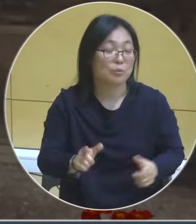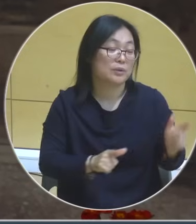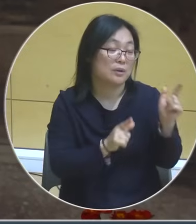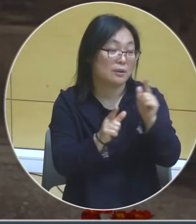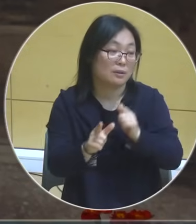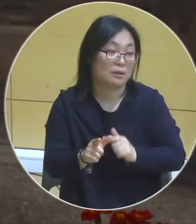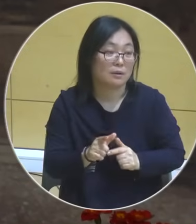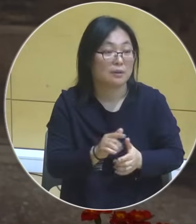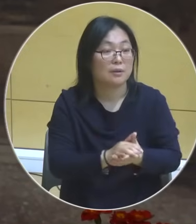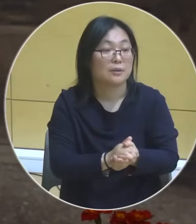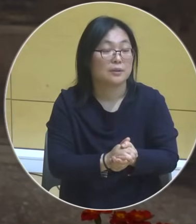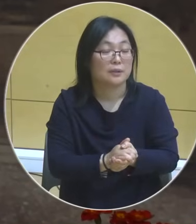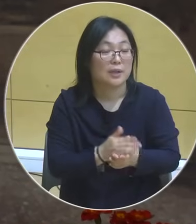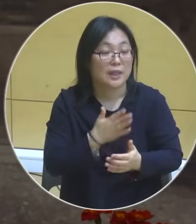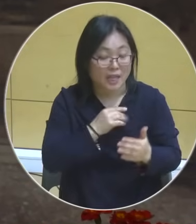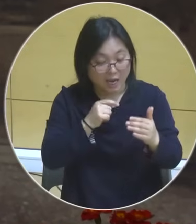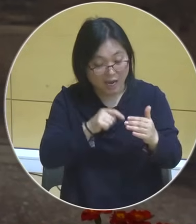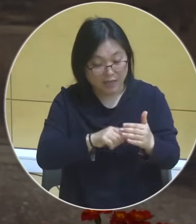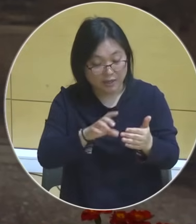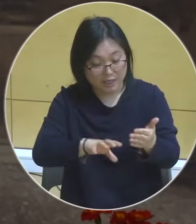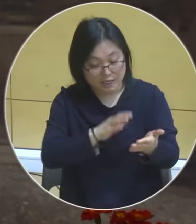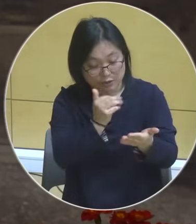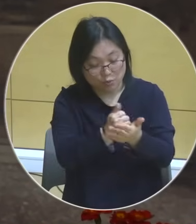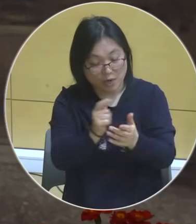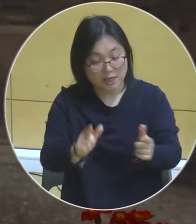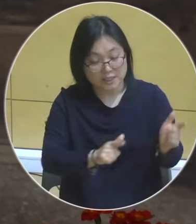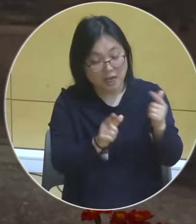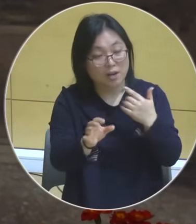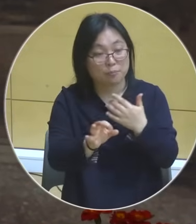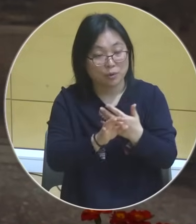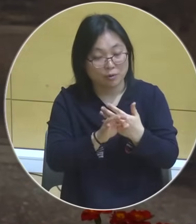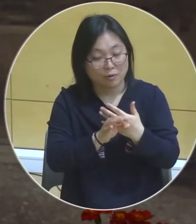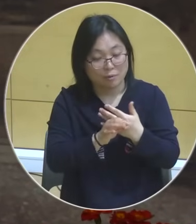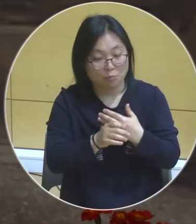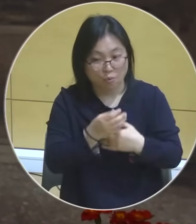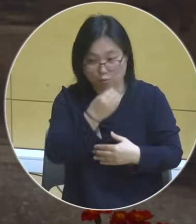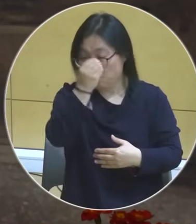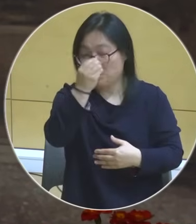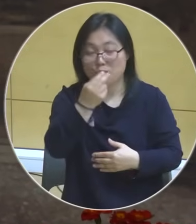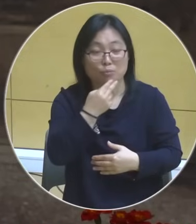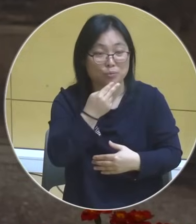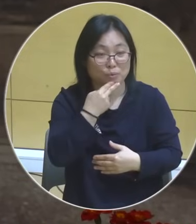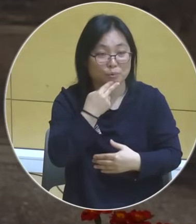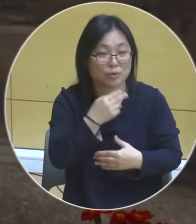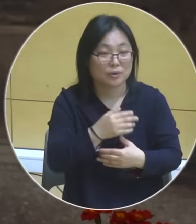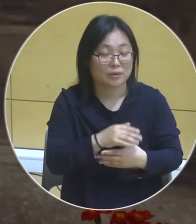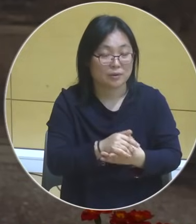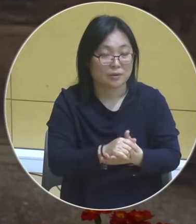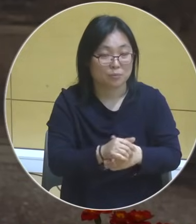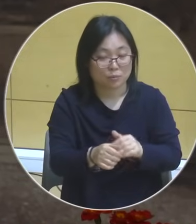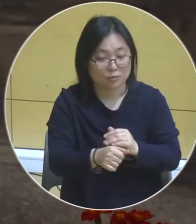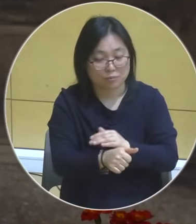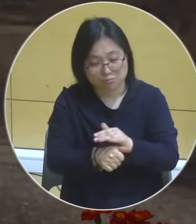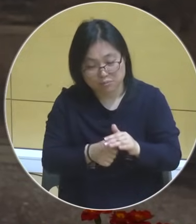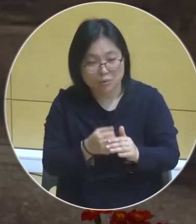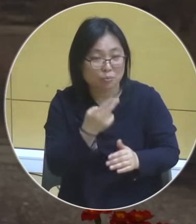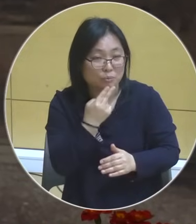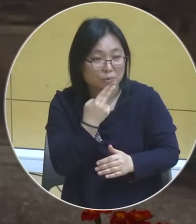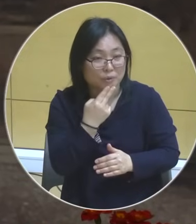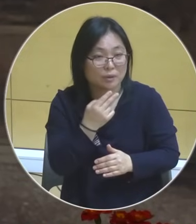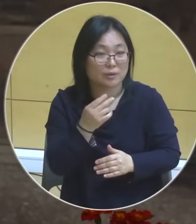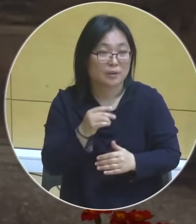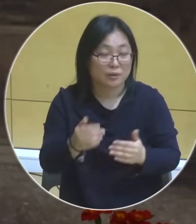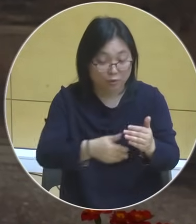있습니다. 여러분, 내 안에 그리스도가 살면 교만할 것도 비굴할 것도 없습니다. 부족하면 구합니다. 넘치면